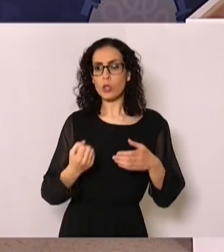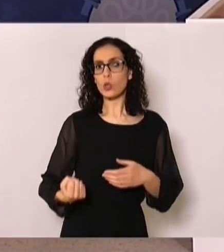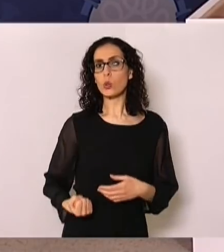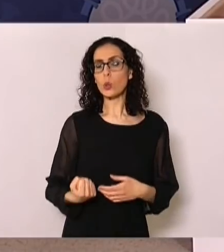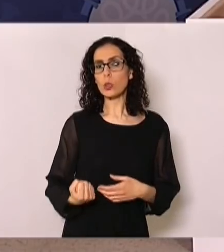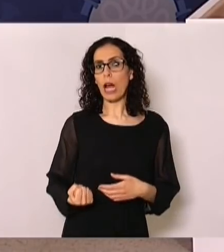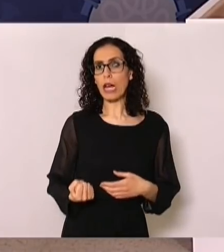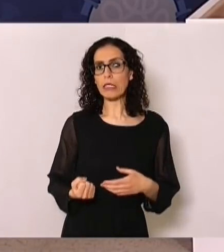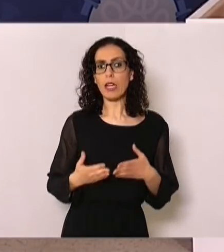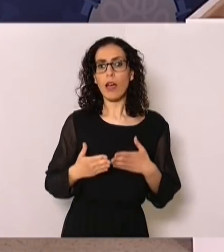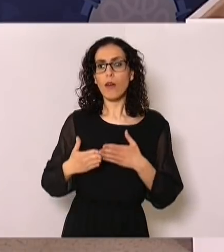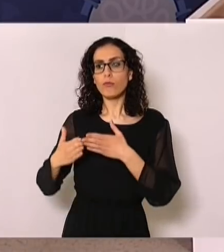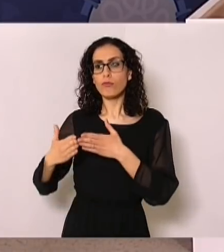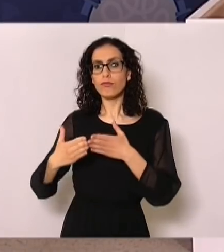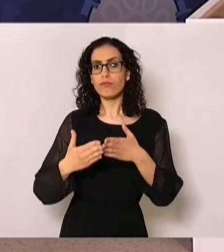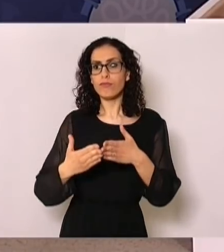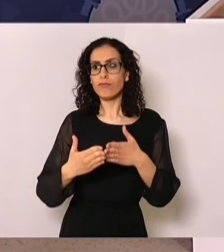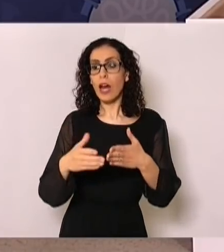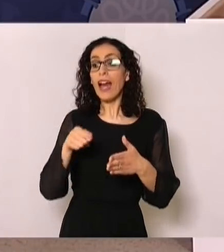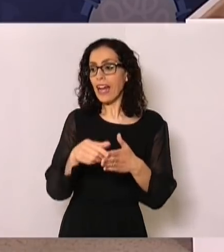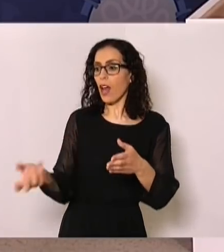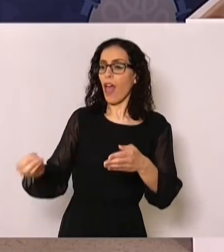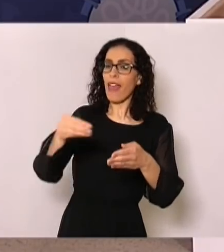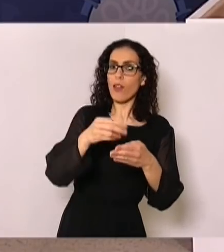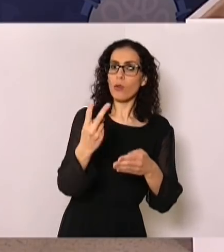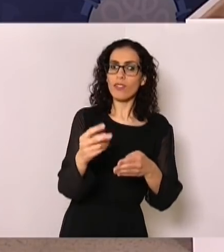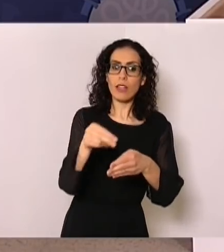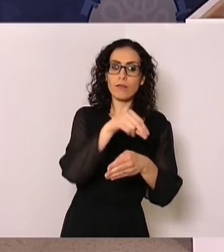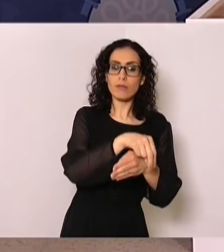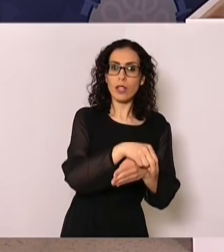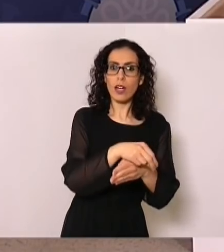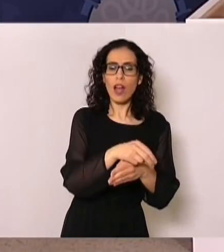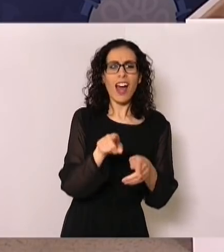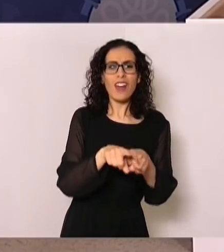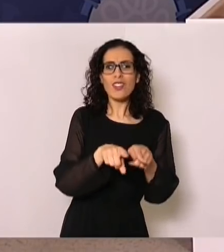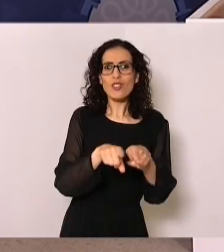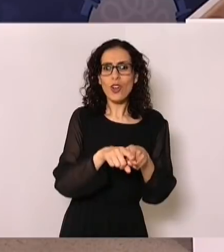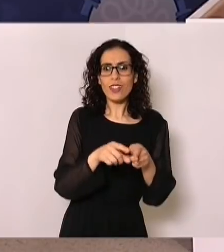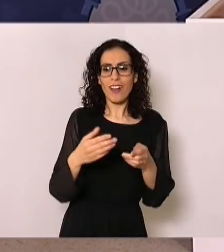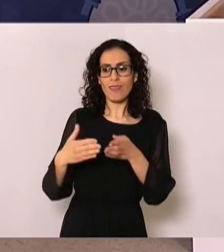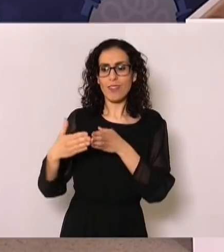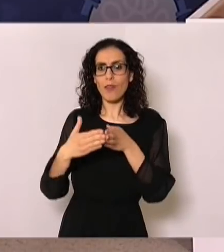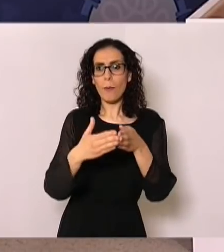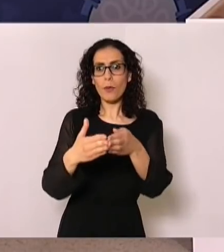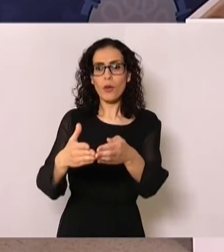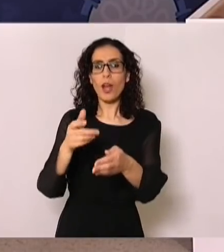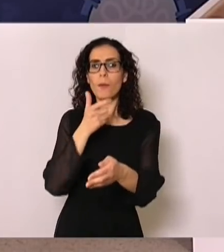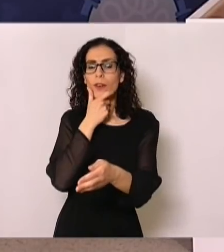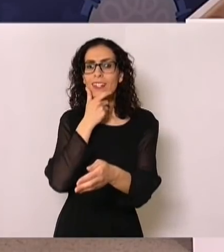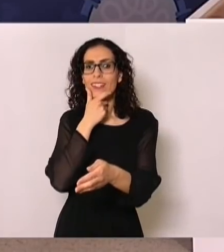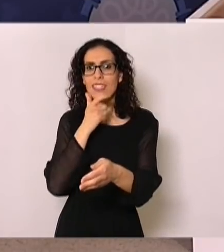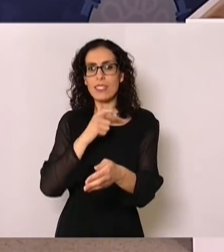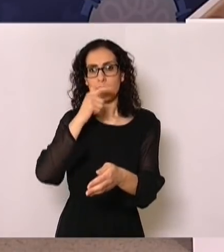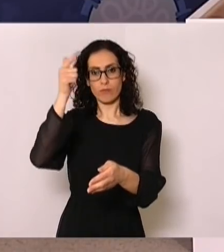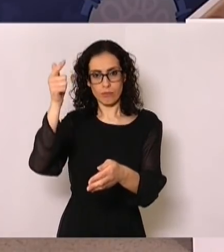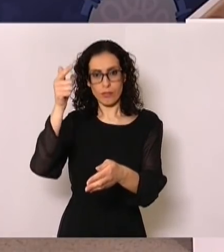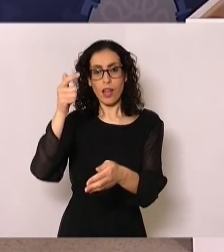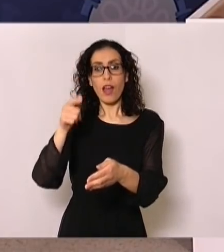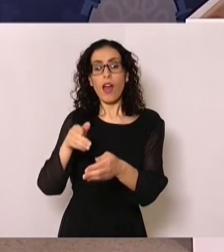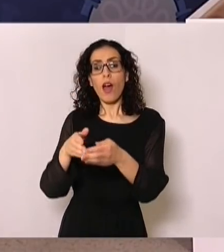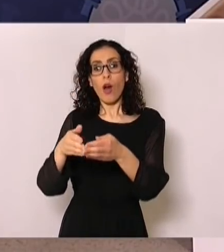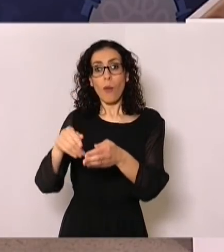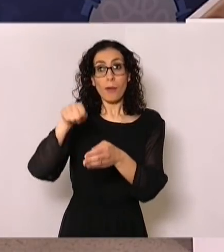għax dawn xorta ħajmorru l-Ingilterra u jaqbdu il-flights lejn Malta biex jonqos daw il-ħesil ovvjament daw